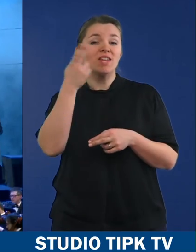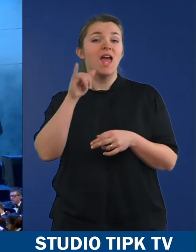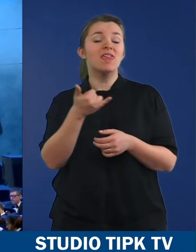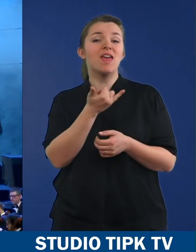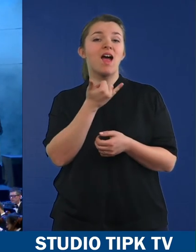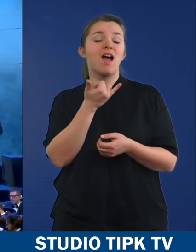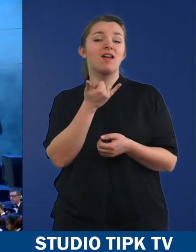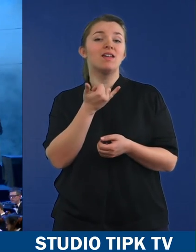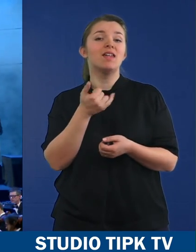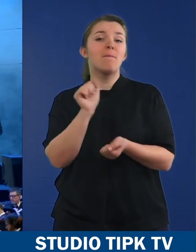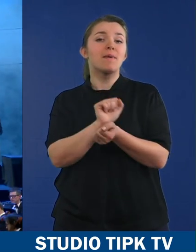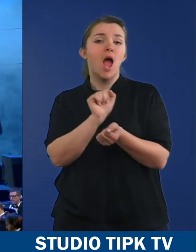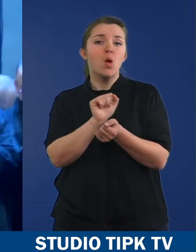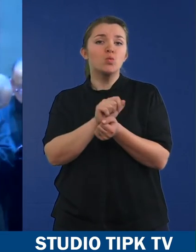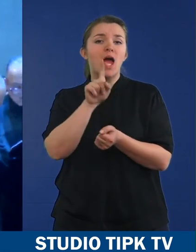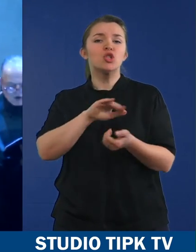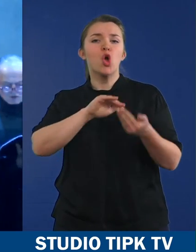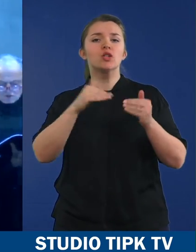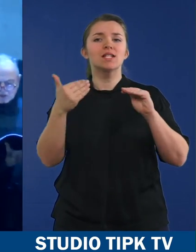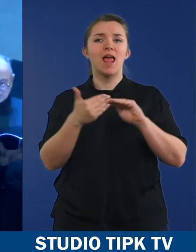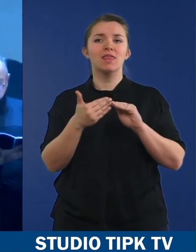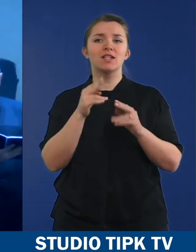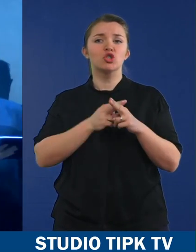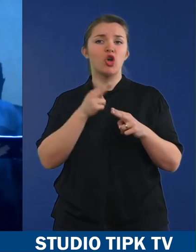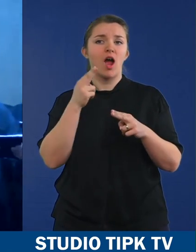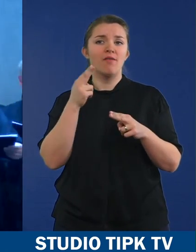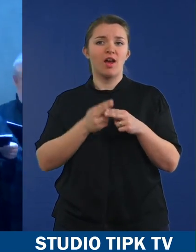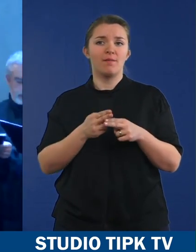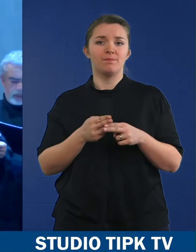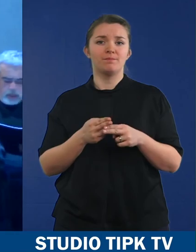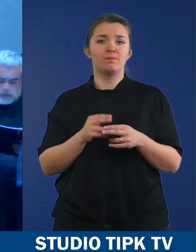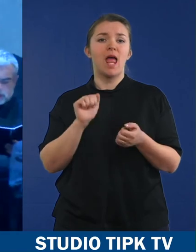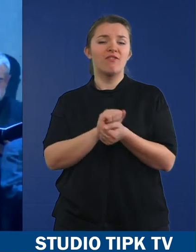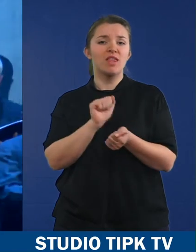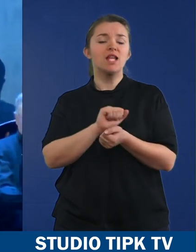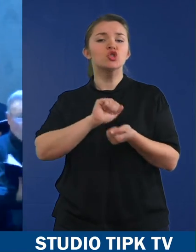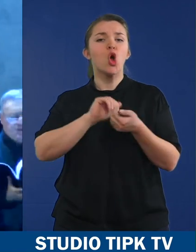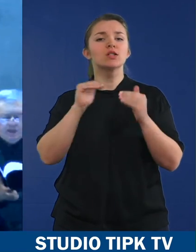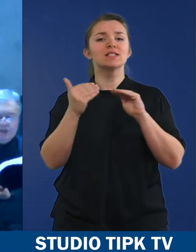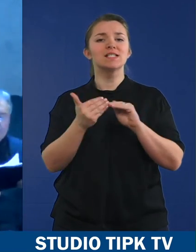Slovenija je prava socijalna država, prava.